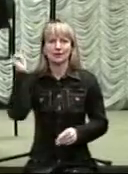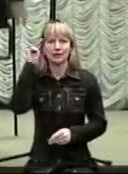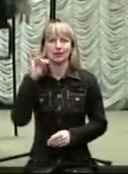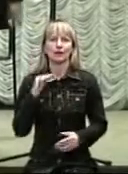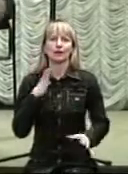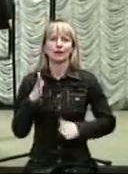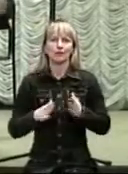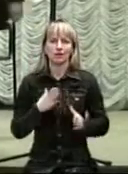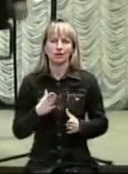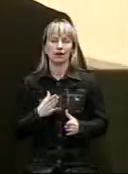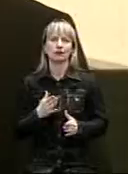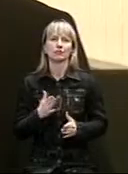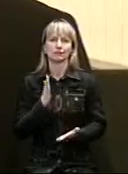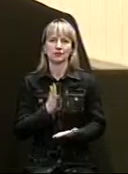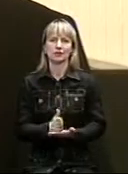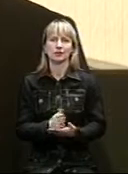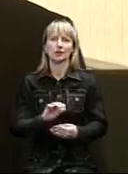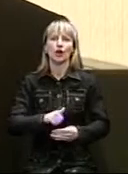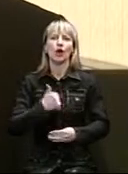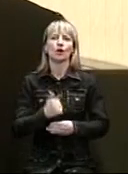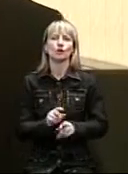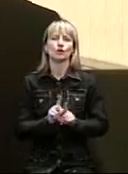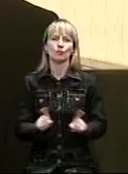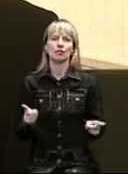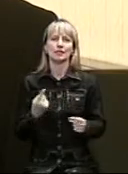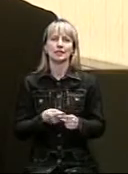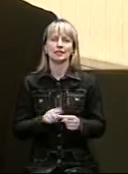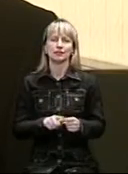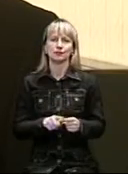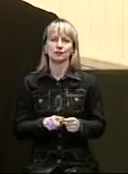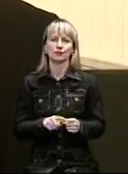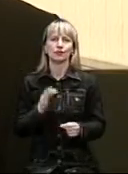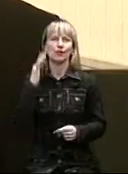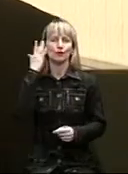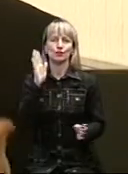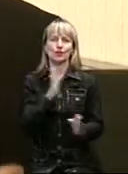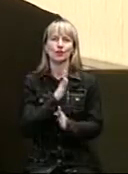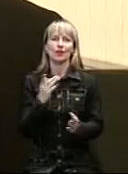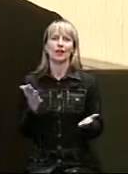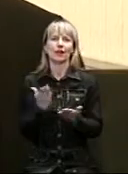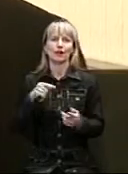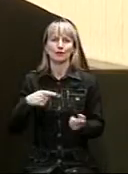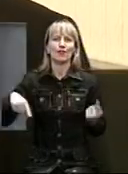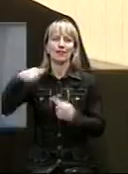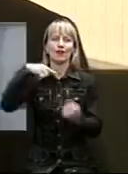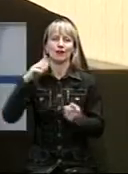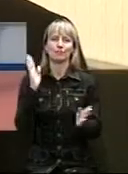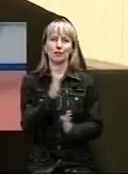і репетирувати не бракує. Найголовніша особливість – це оця от творча атмосфера, яка просто витає в